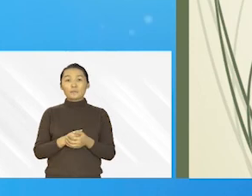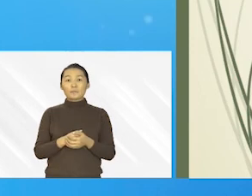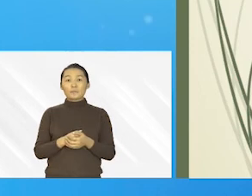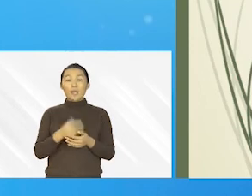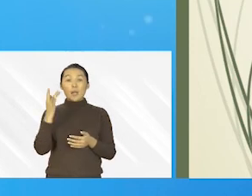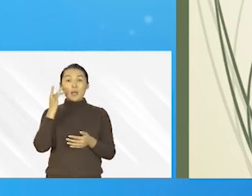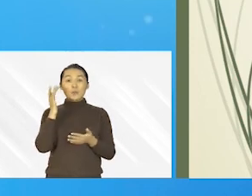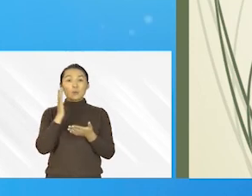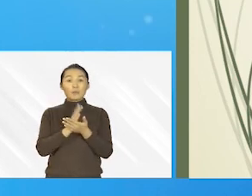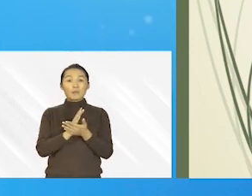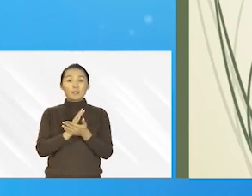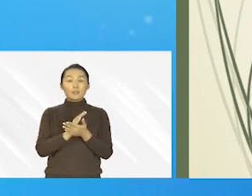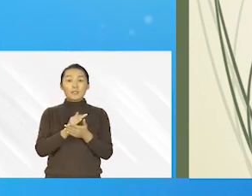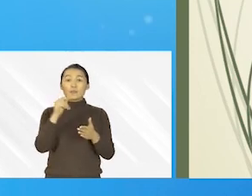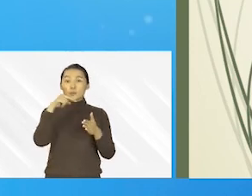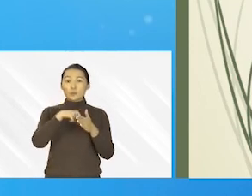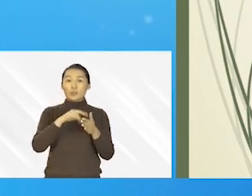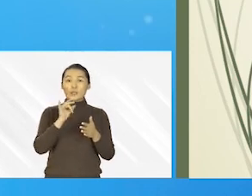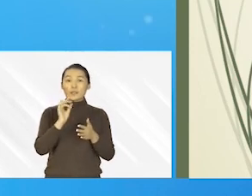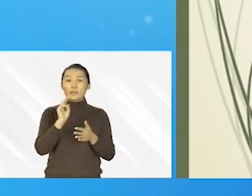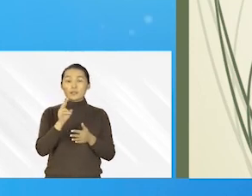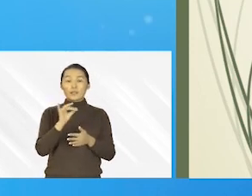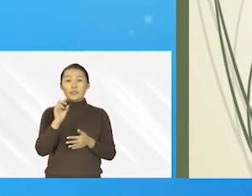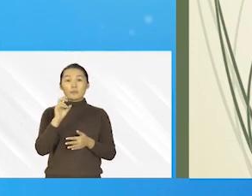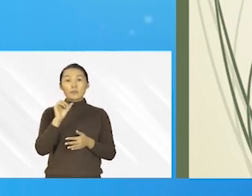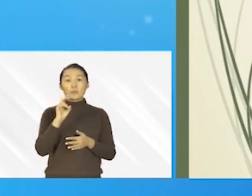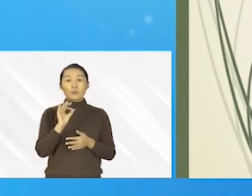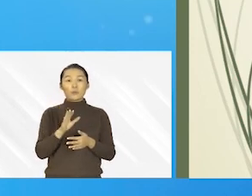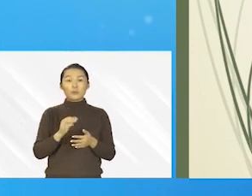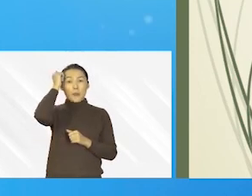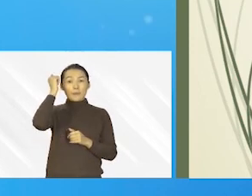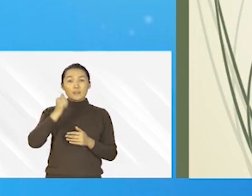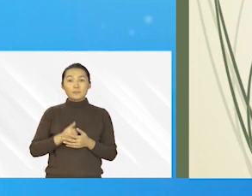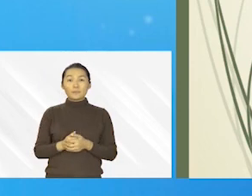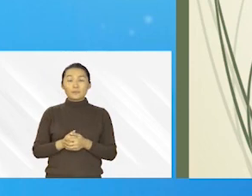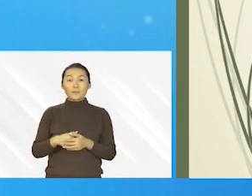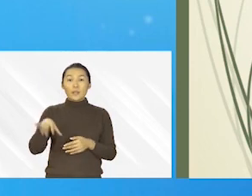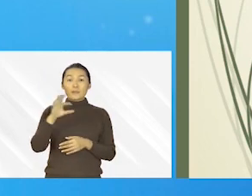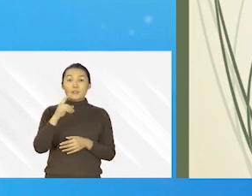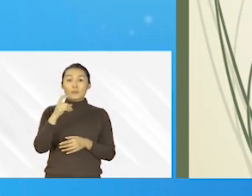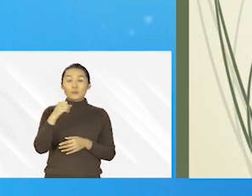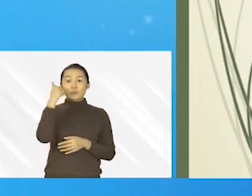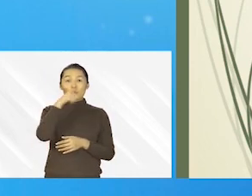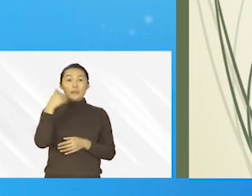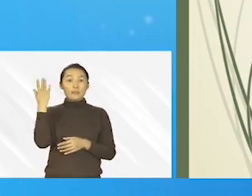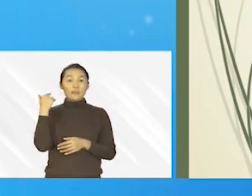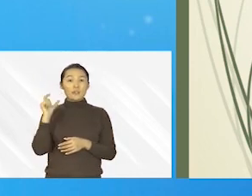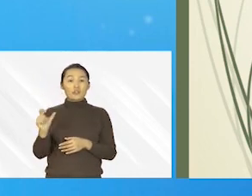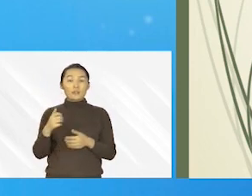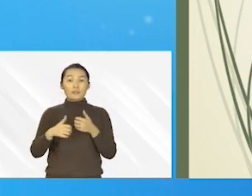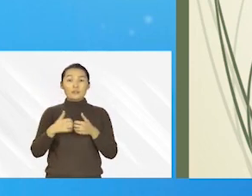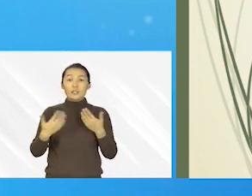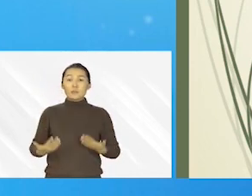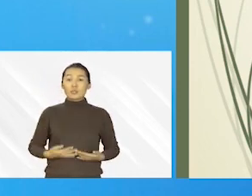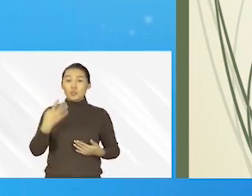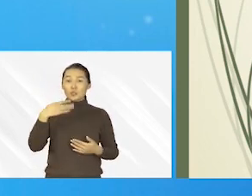мутации, которые проявляются в структурах РНК и белков. Всего 100 лет назад человек в среднем жил